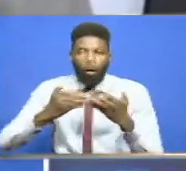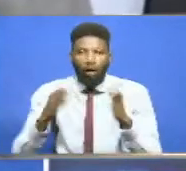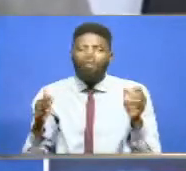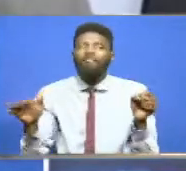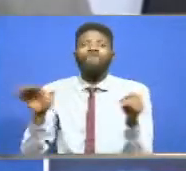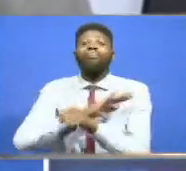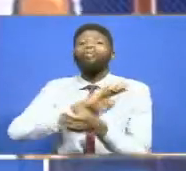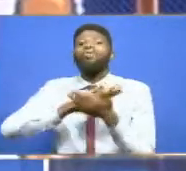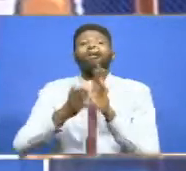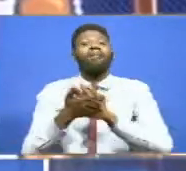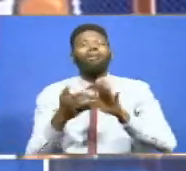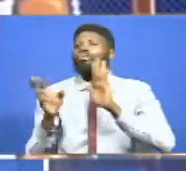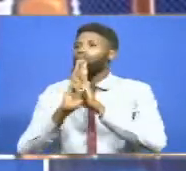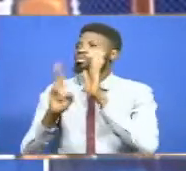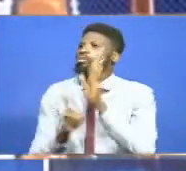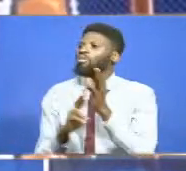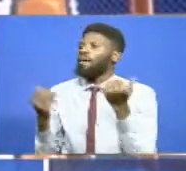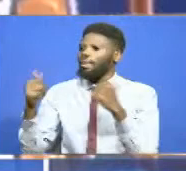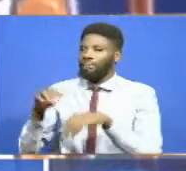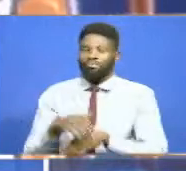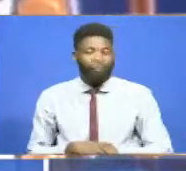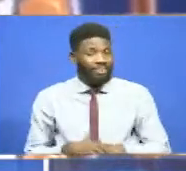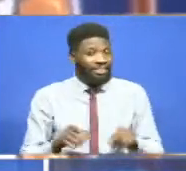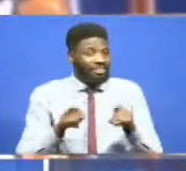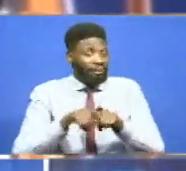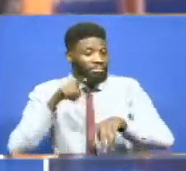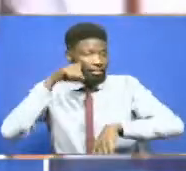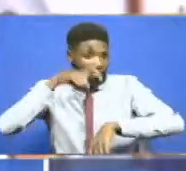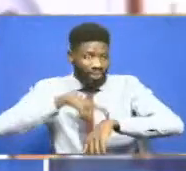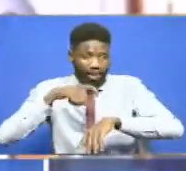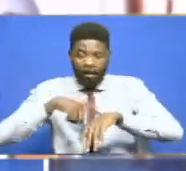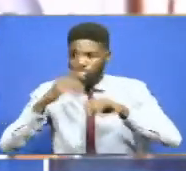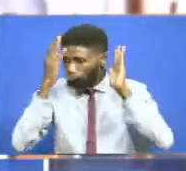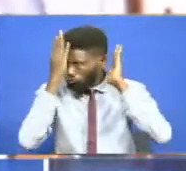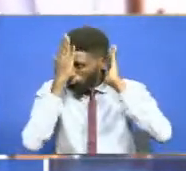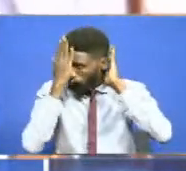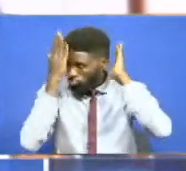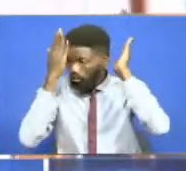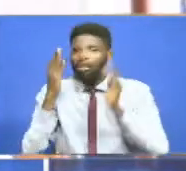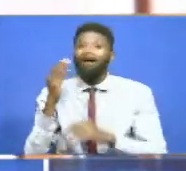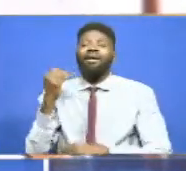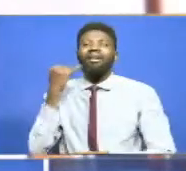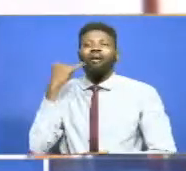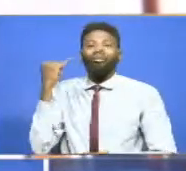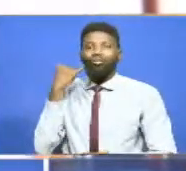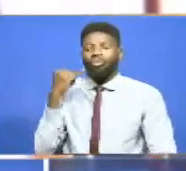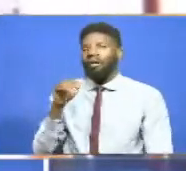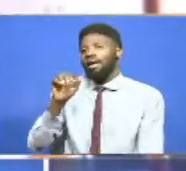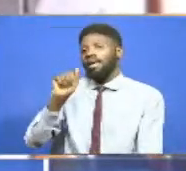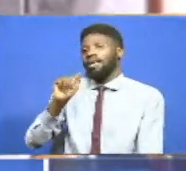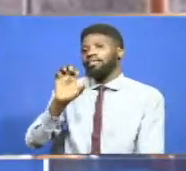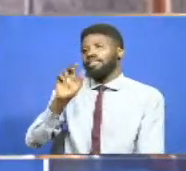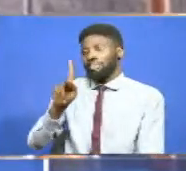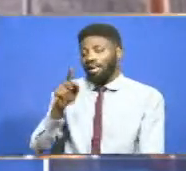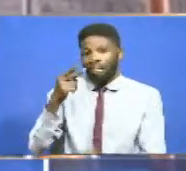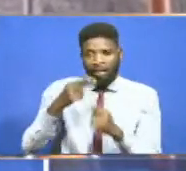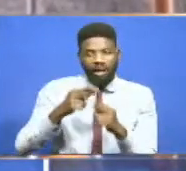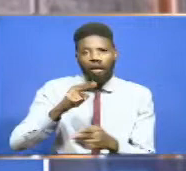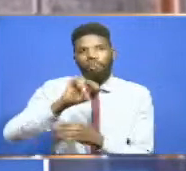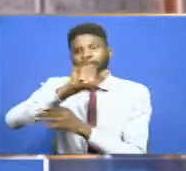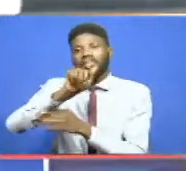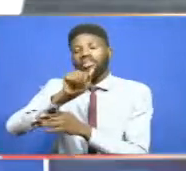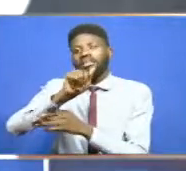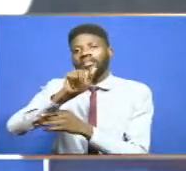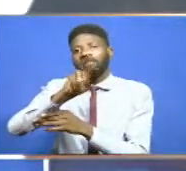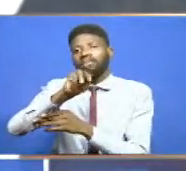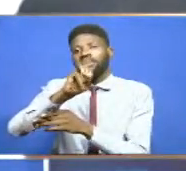any restriction. Wakati huo huo, askofu wa diocese ya Nakuru ya kanisa la Kianglikana James Muchai anatoa